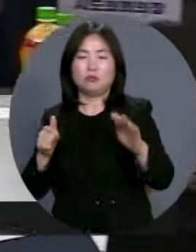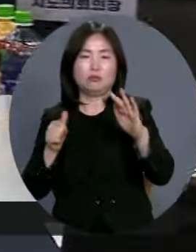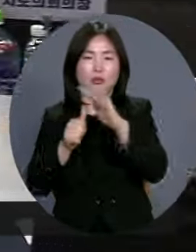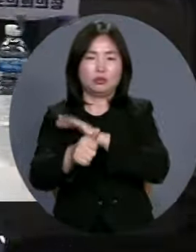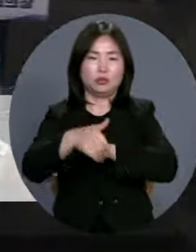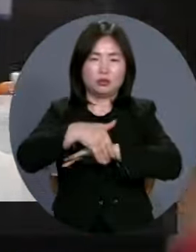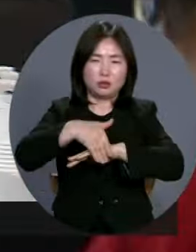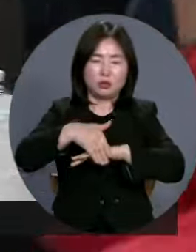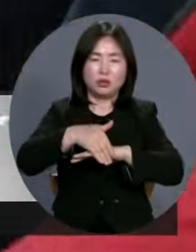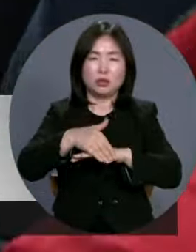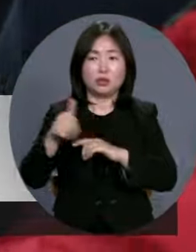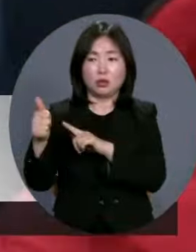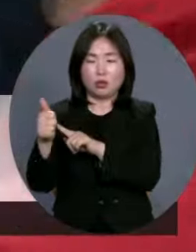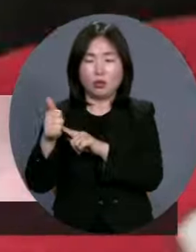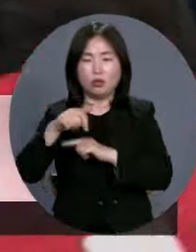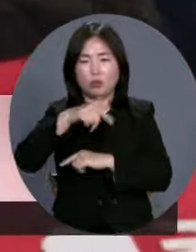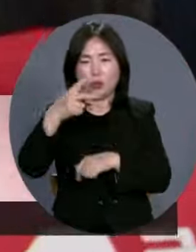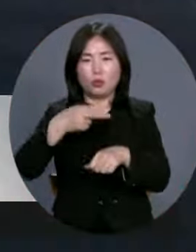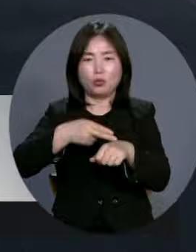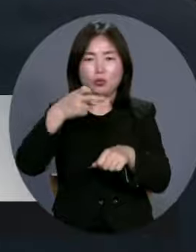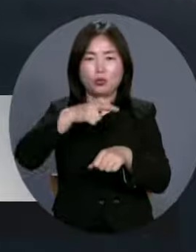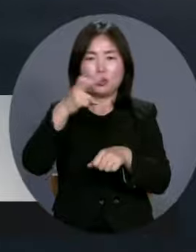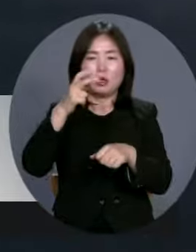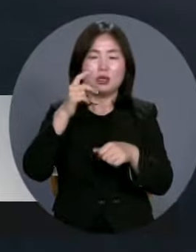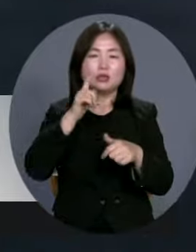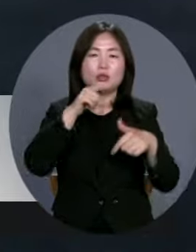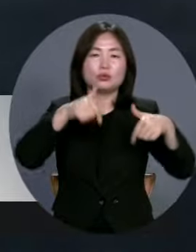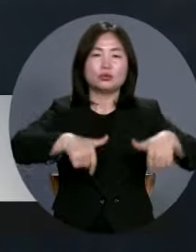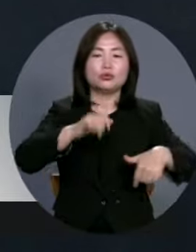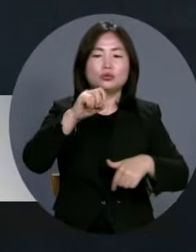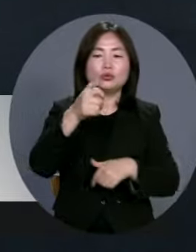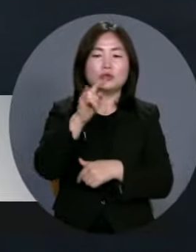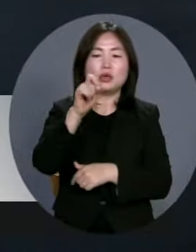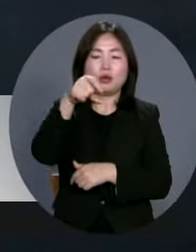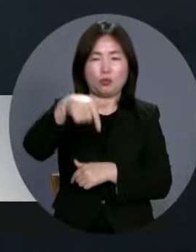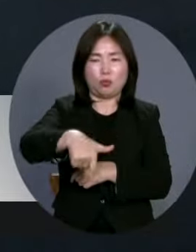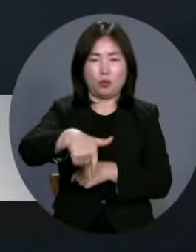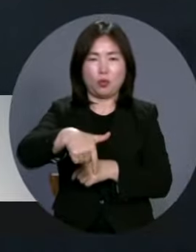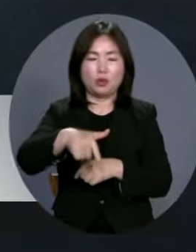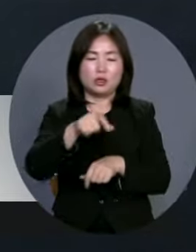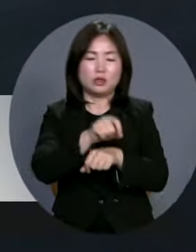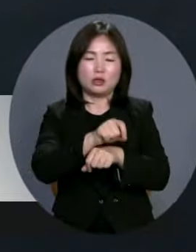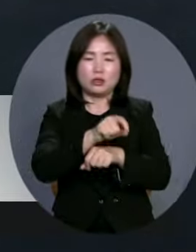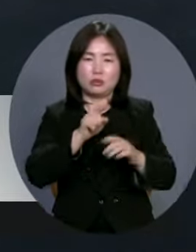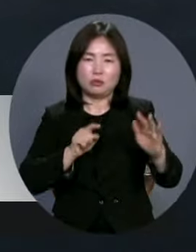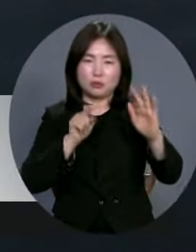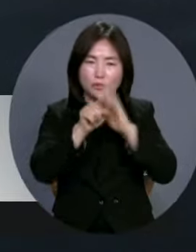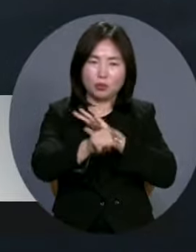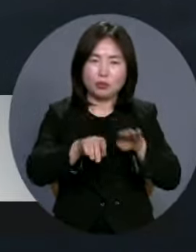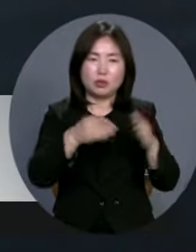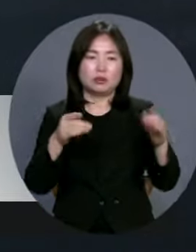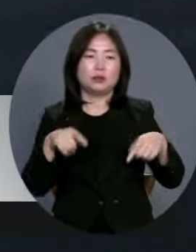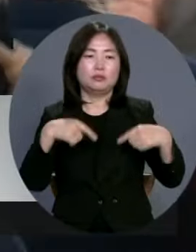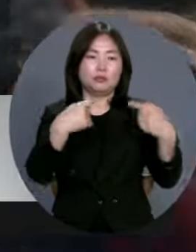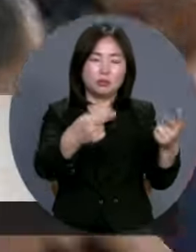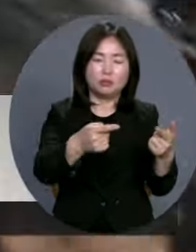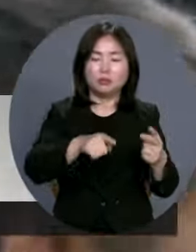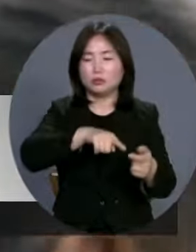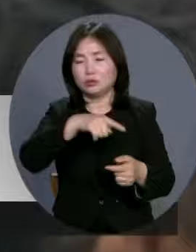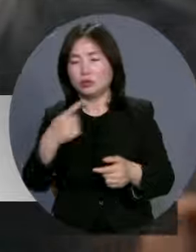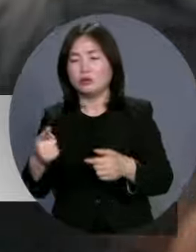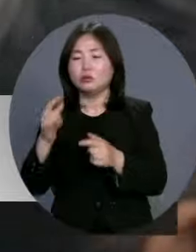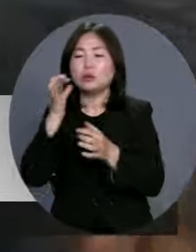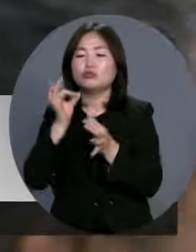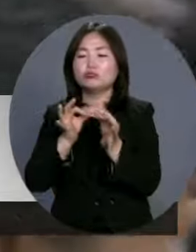한 위원장은 오늘 오후 대구 달서구에 있는 윤재욱 원내 대표 선거 사무실 개소식에 참석한 뒤